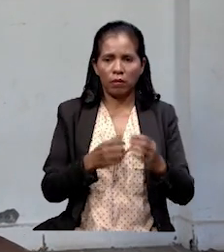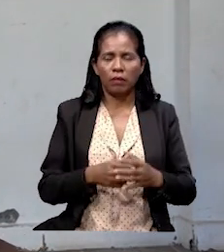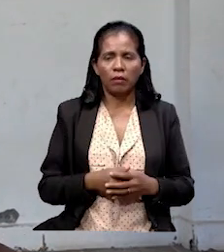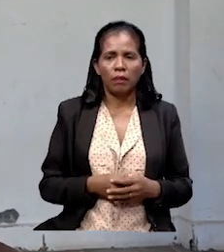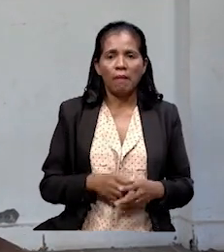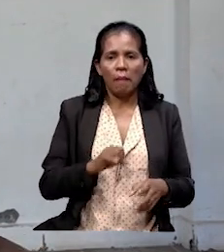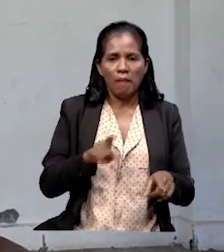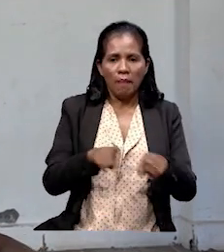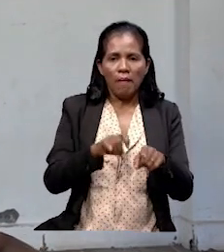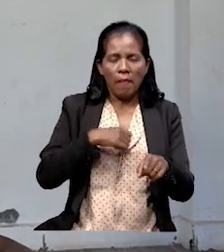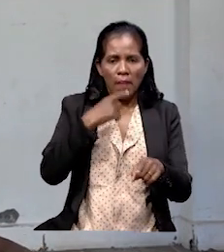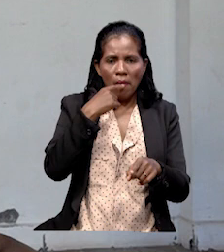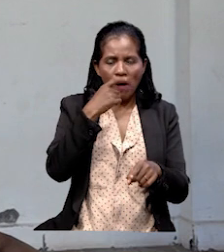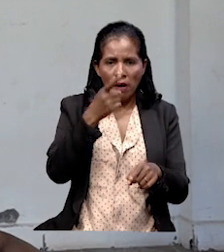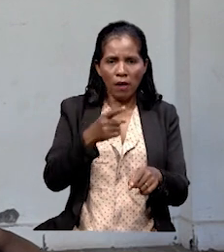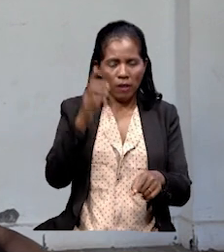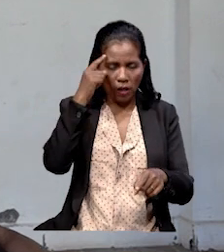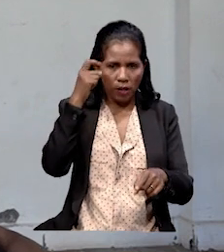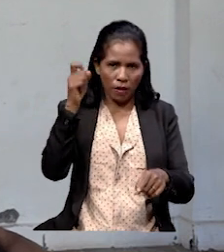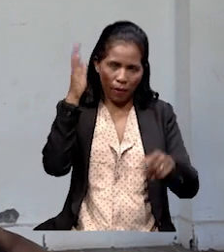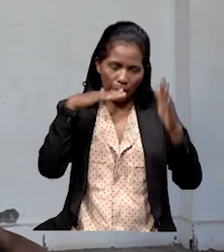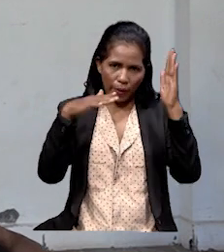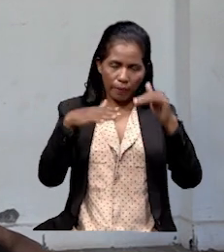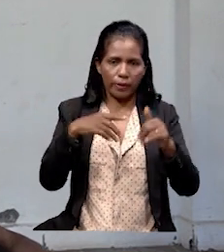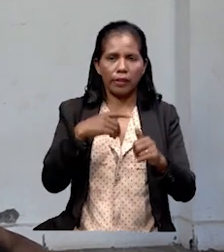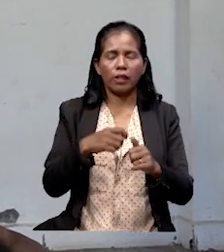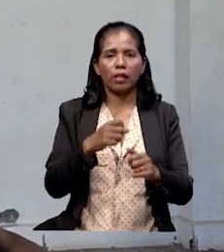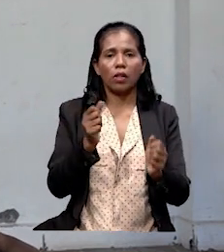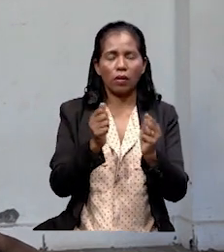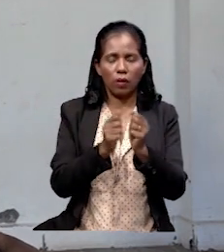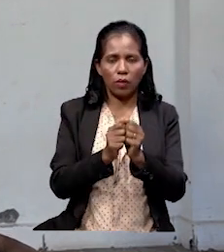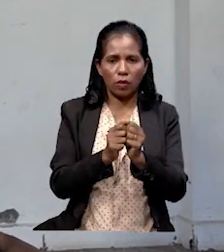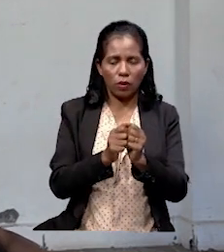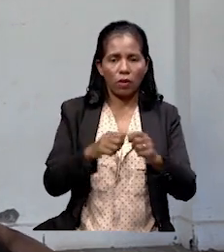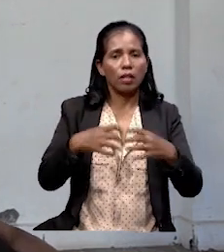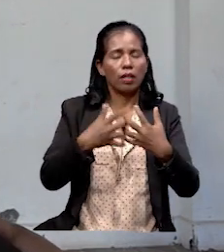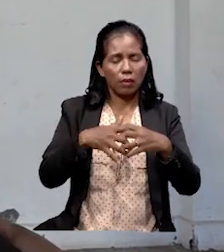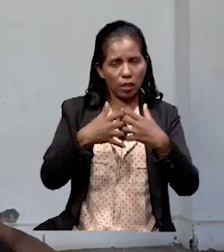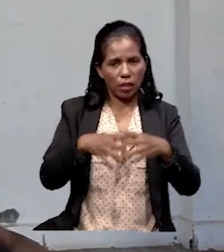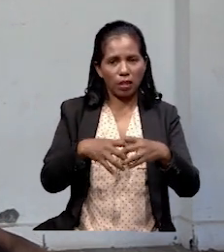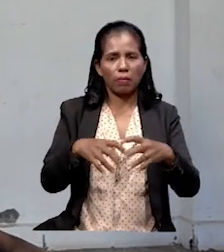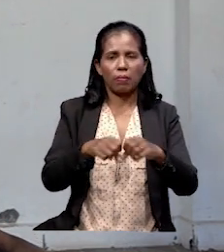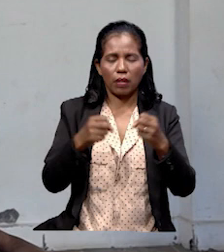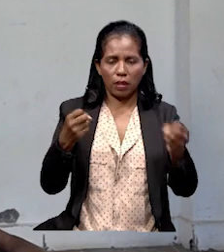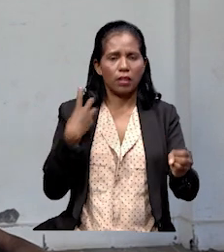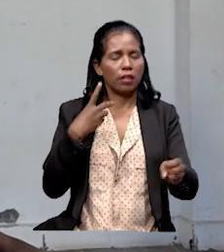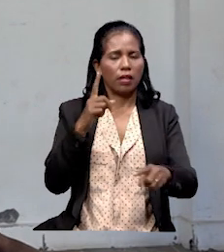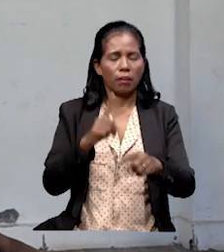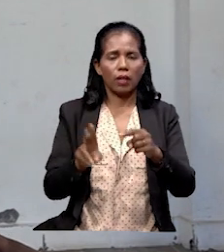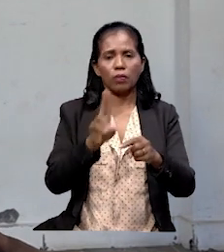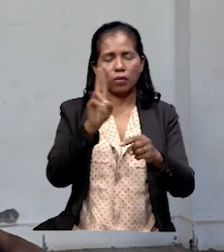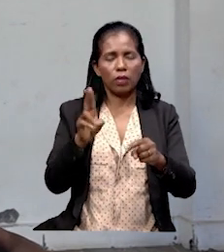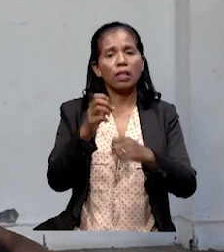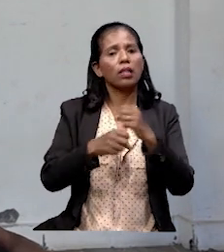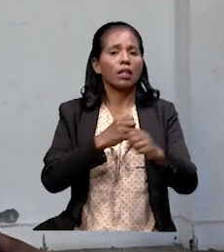sang khawatir te kata tambah ini problema ne ho aspek balung, ne bine kita label kobre ia teman manutenção ia tina koto